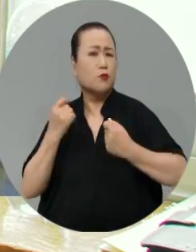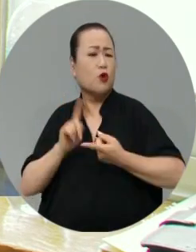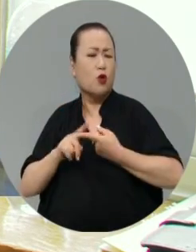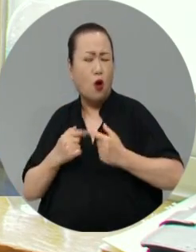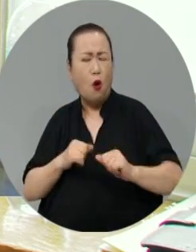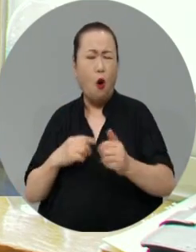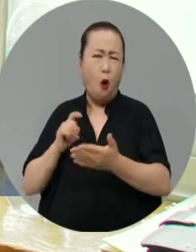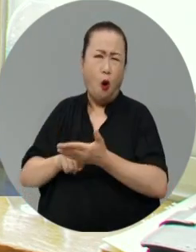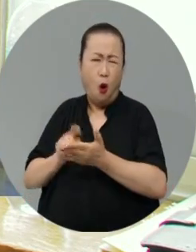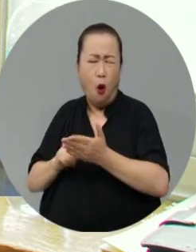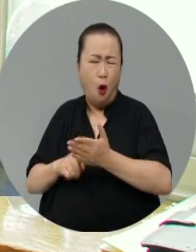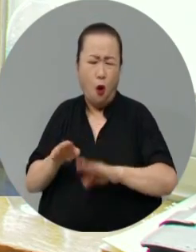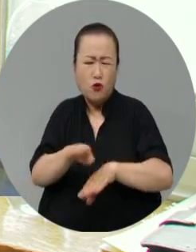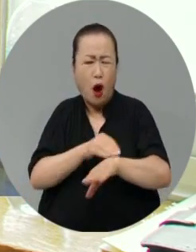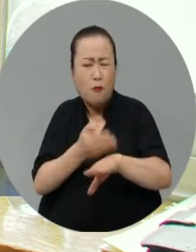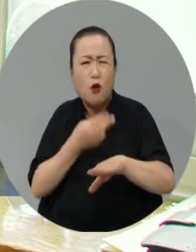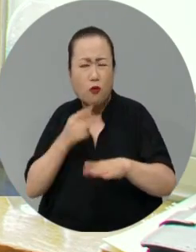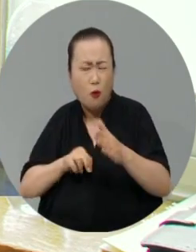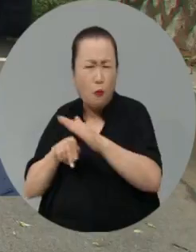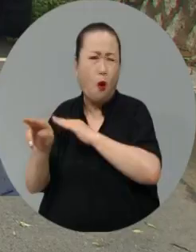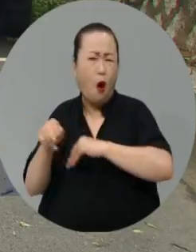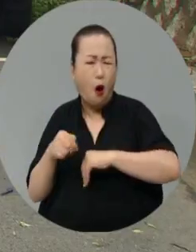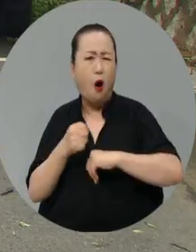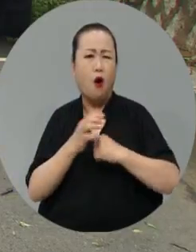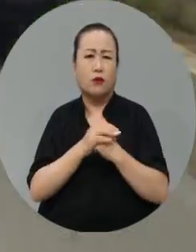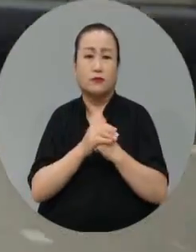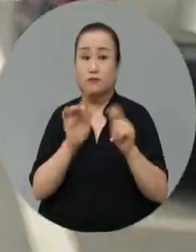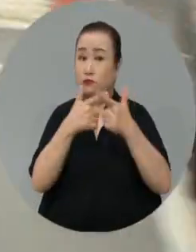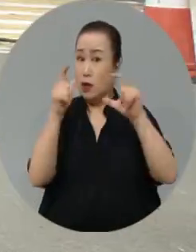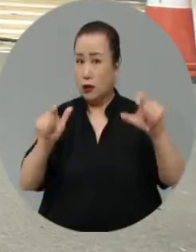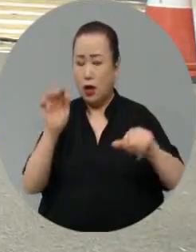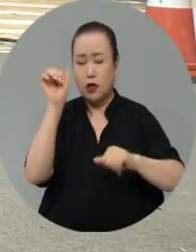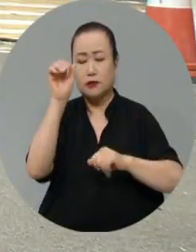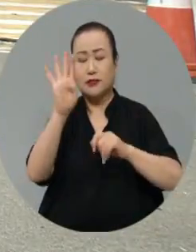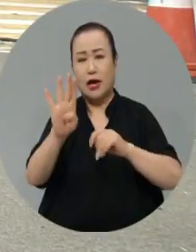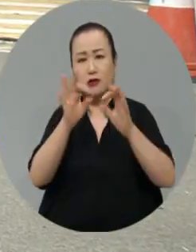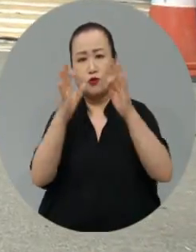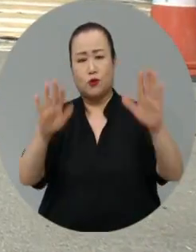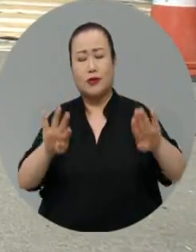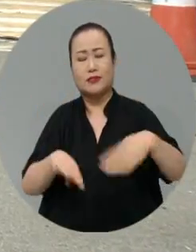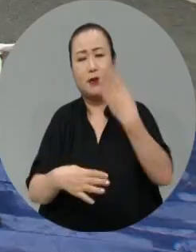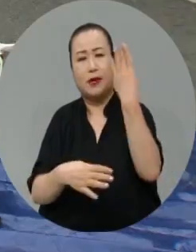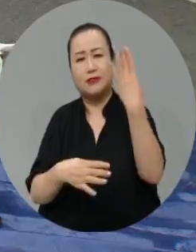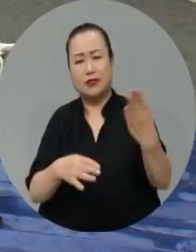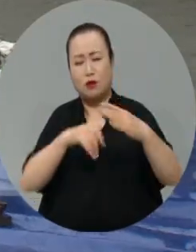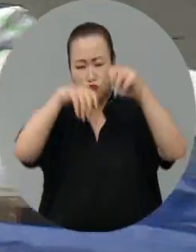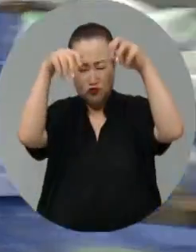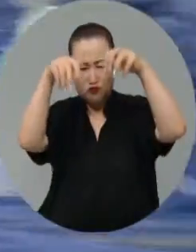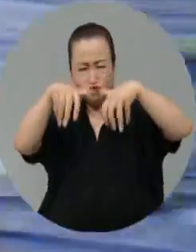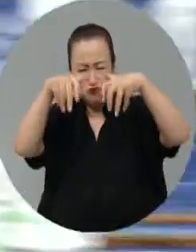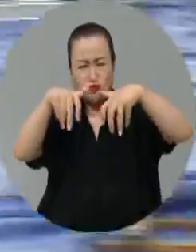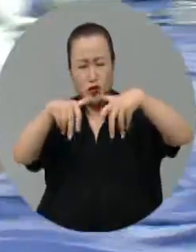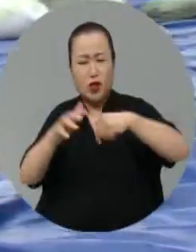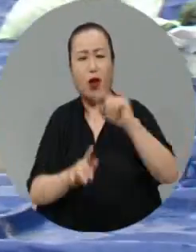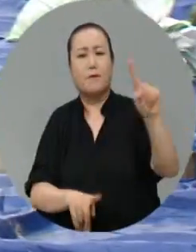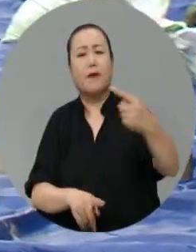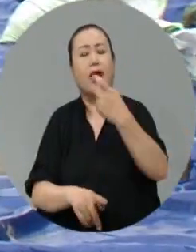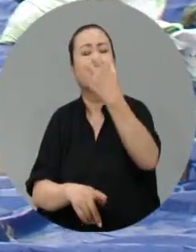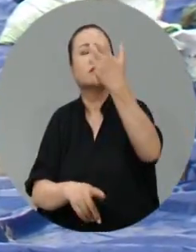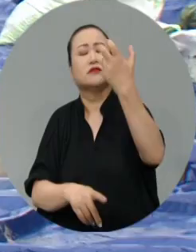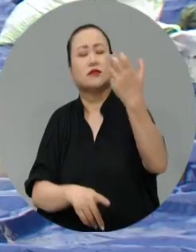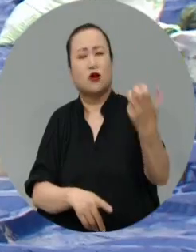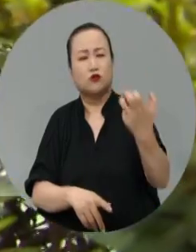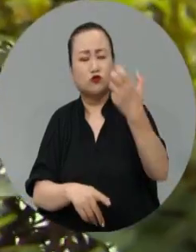뭐 양말도 못 신고 그냥 나왔지. 부산에는 나흘 동안 403mm 물폭탄이 쏟아지며